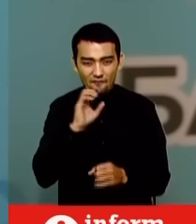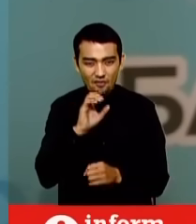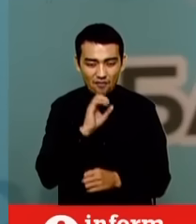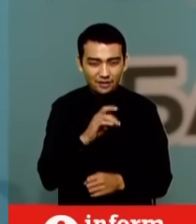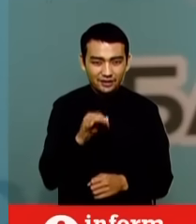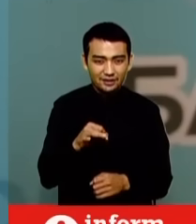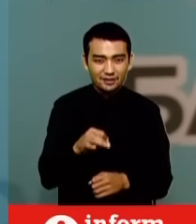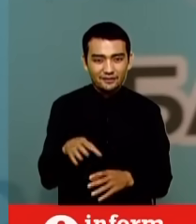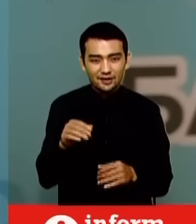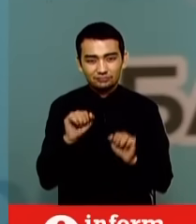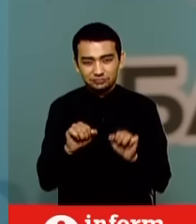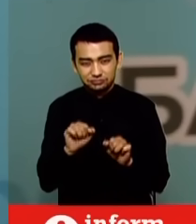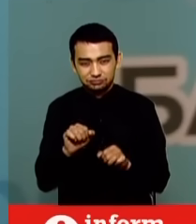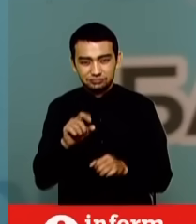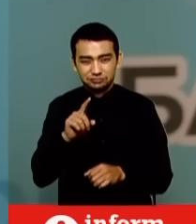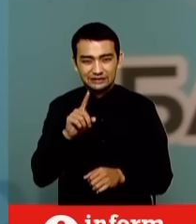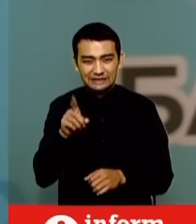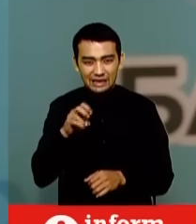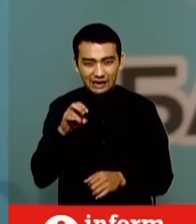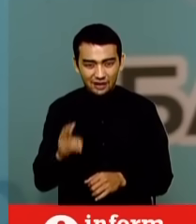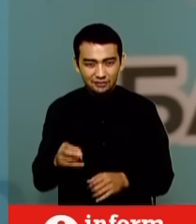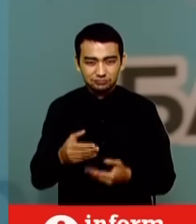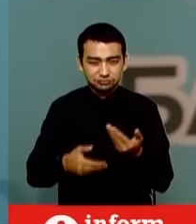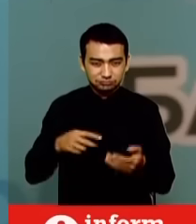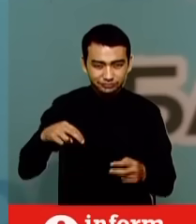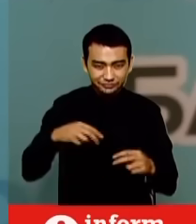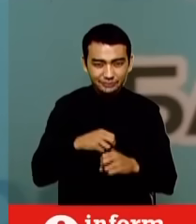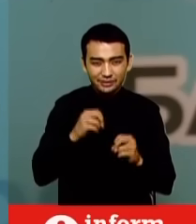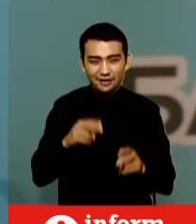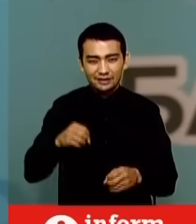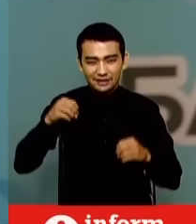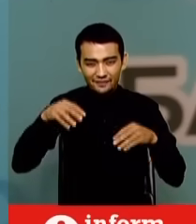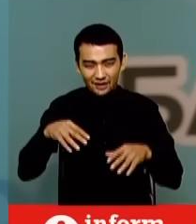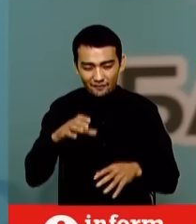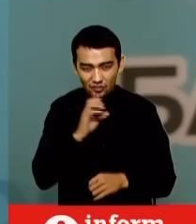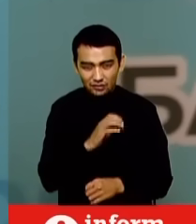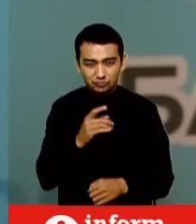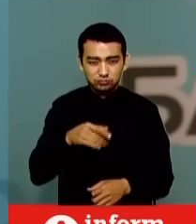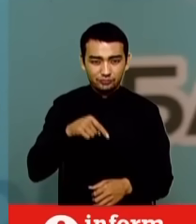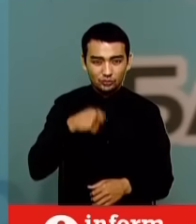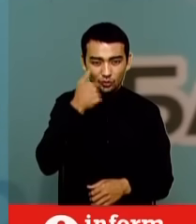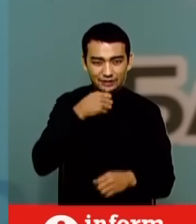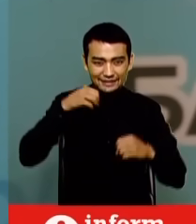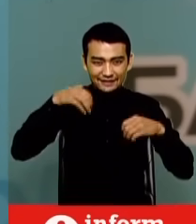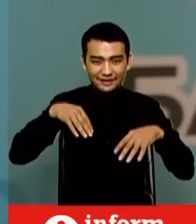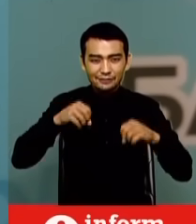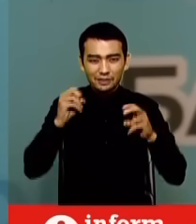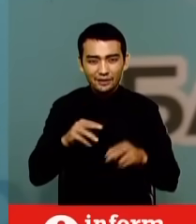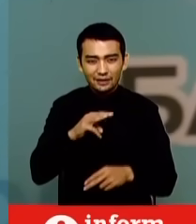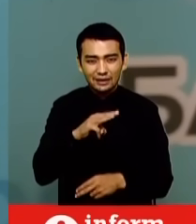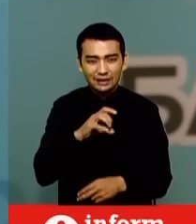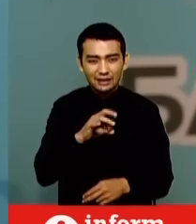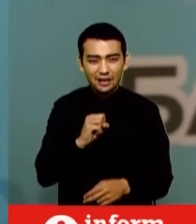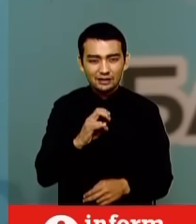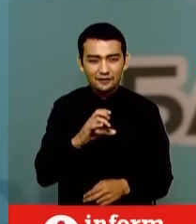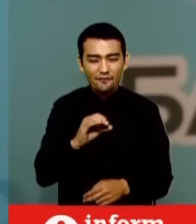шығып кетуінен қорғайтын торлы қоршаулар, катафоттар мен стробоскоптар ұрланады. Биыл белгісіз адамдар жарық бағыттайтын екі үлкен трансформаторды